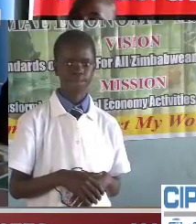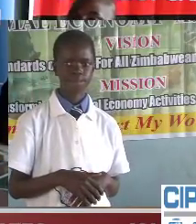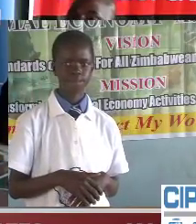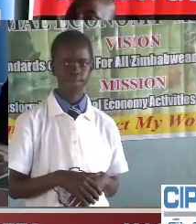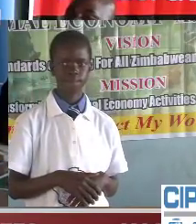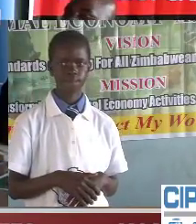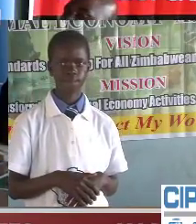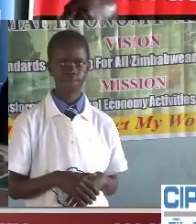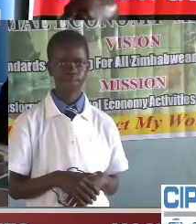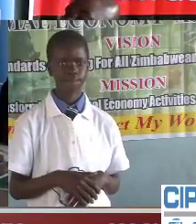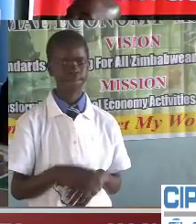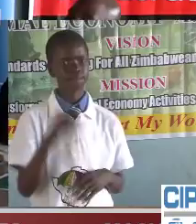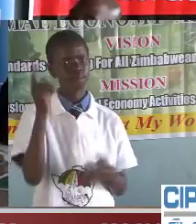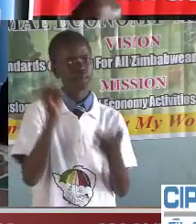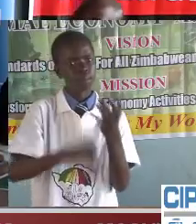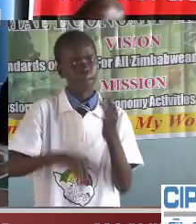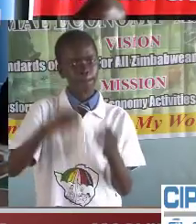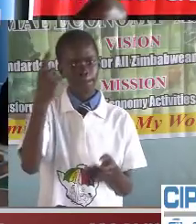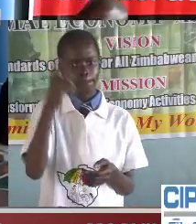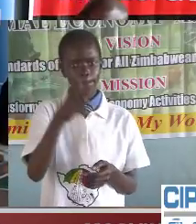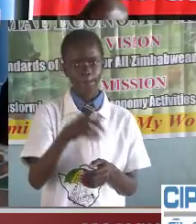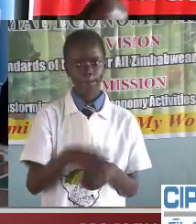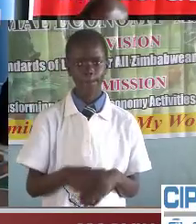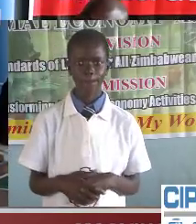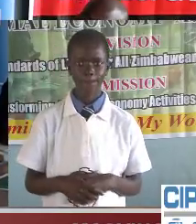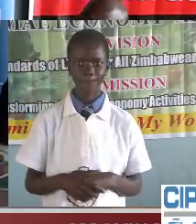ndinotini chokutanga